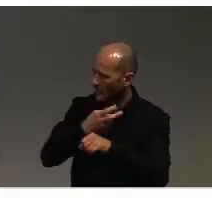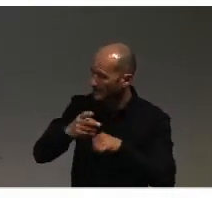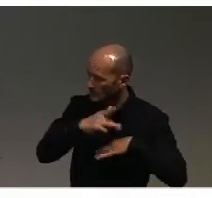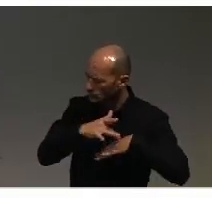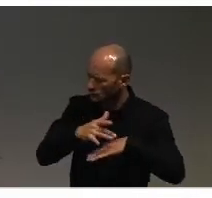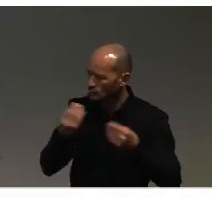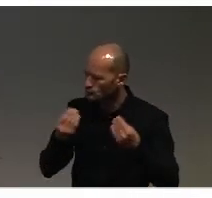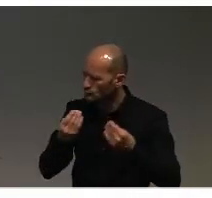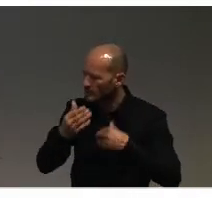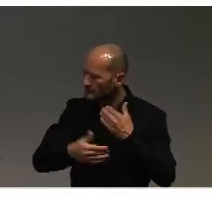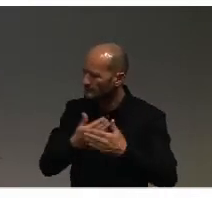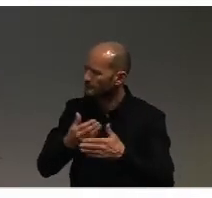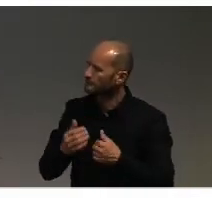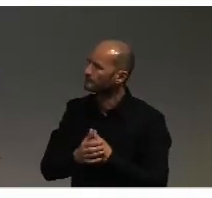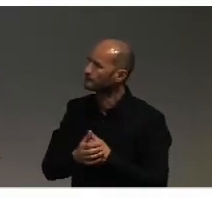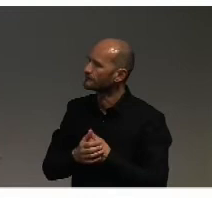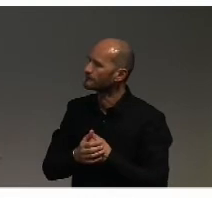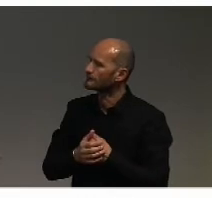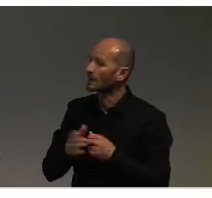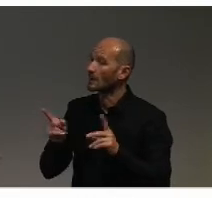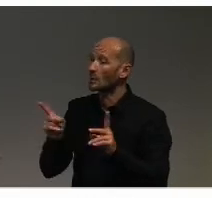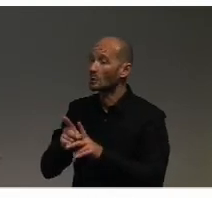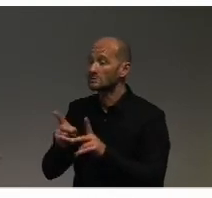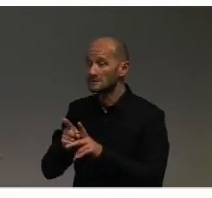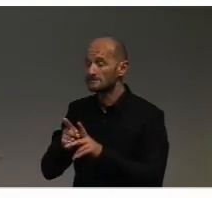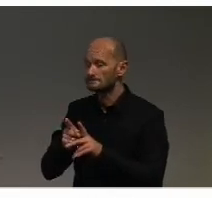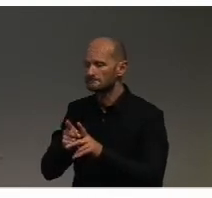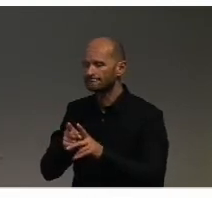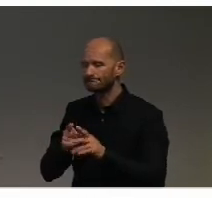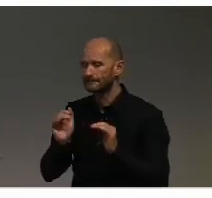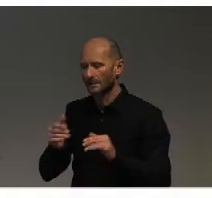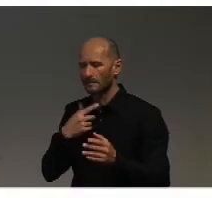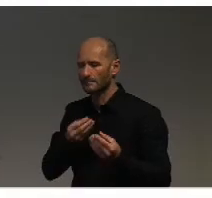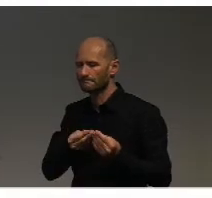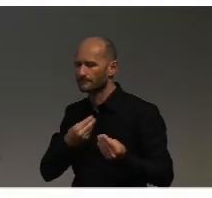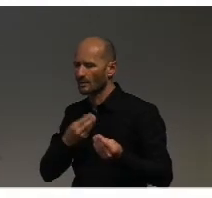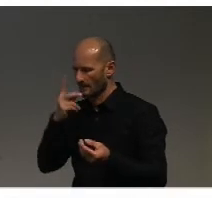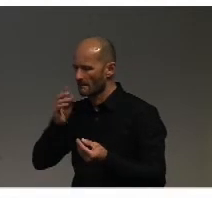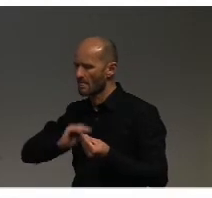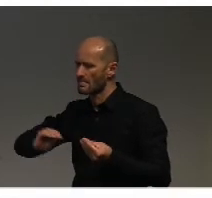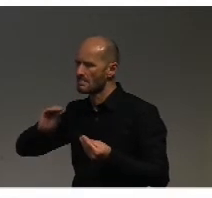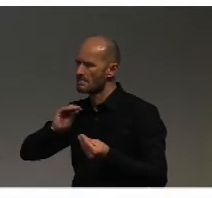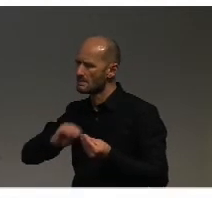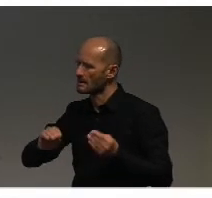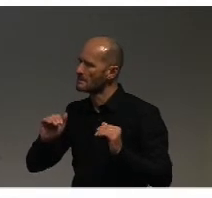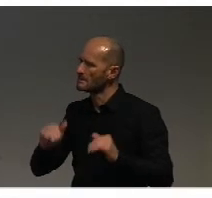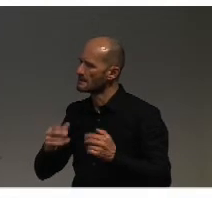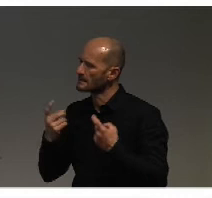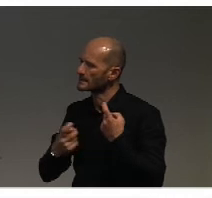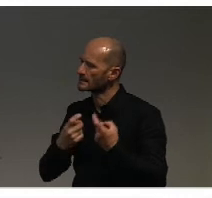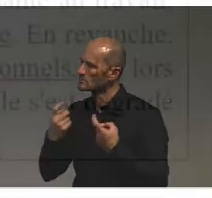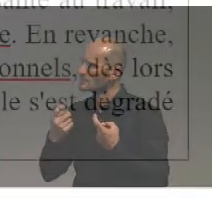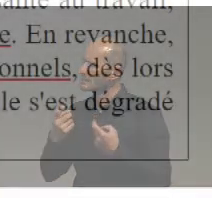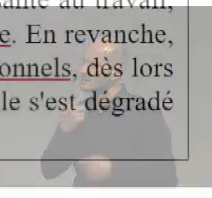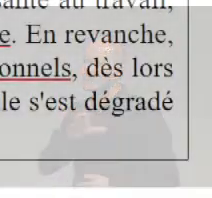terminologie, cette dimension de l'exposome, elle apporte aussi son lot d'interrogations. Et notamment, un professeur de droit du